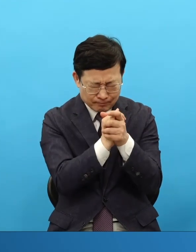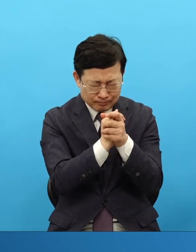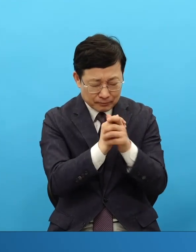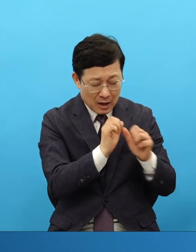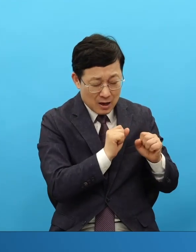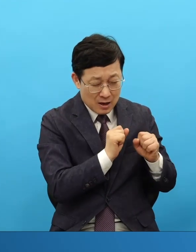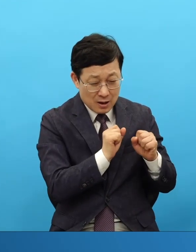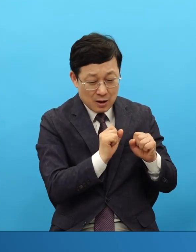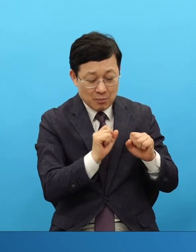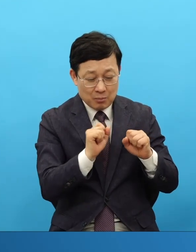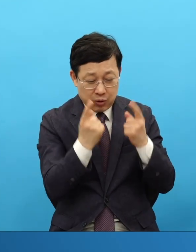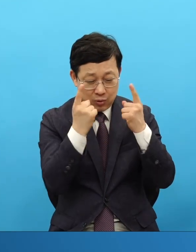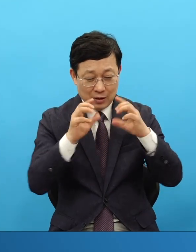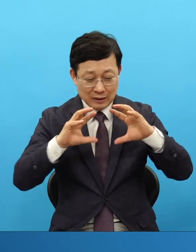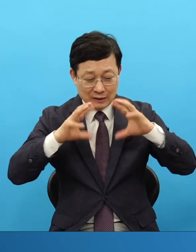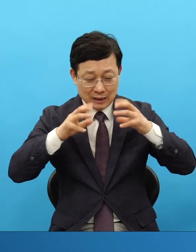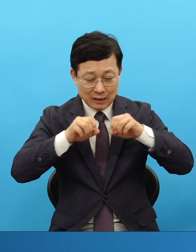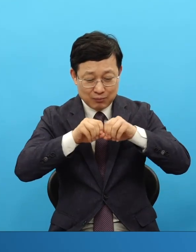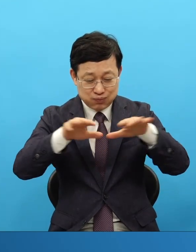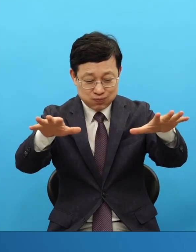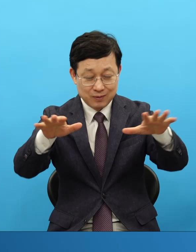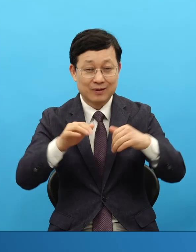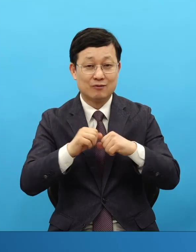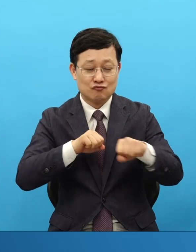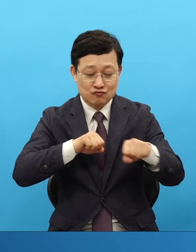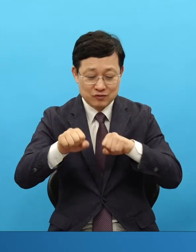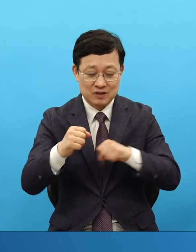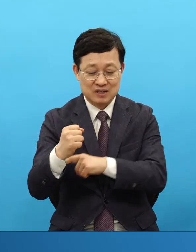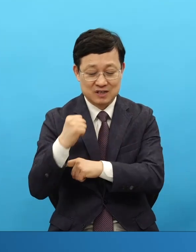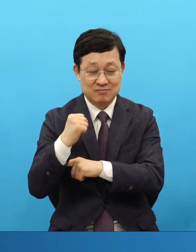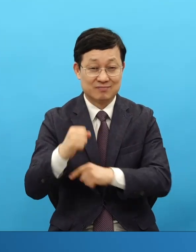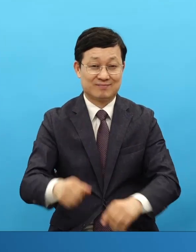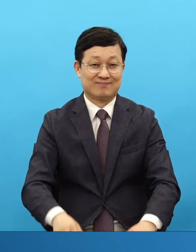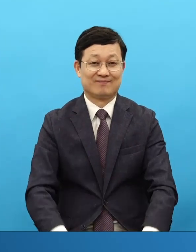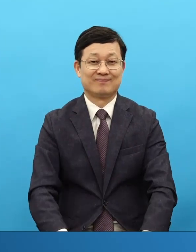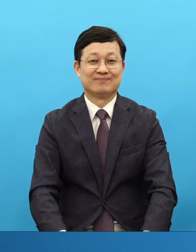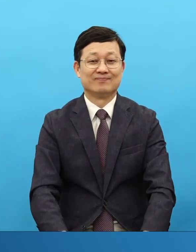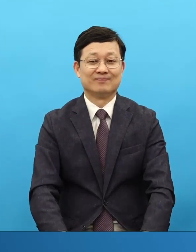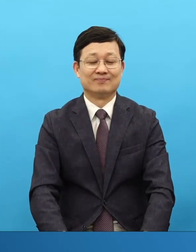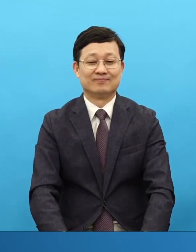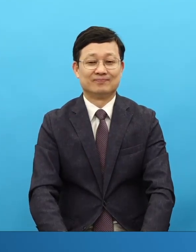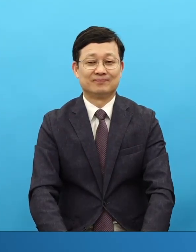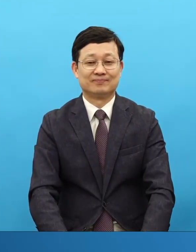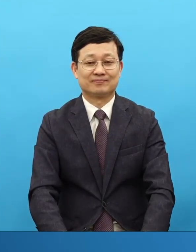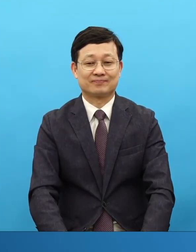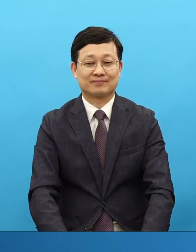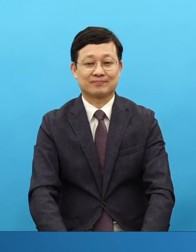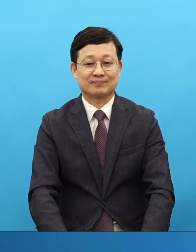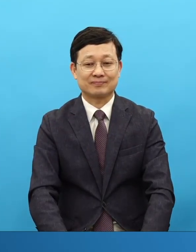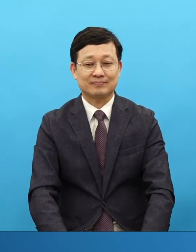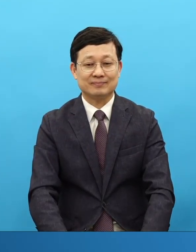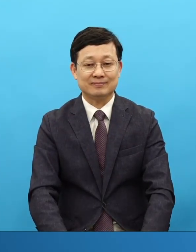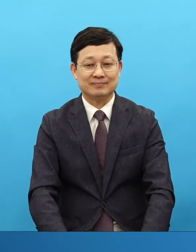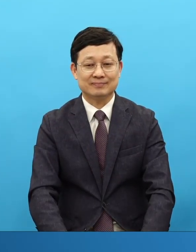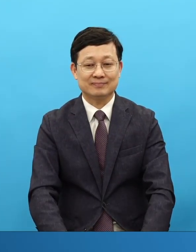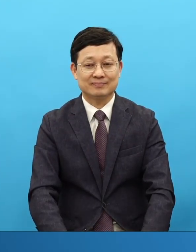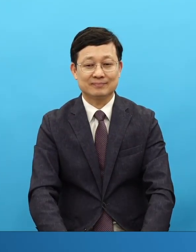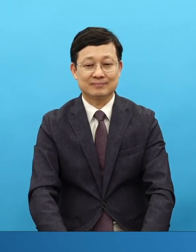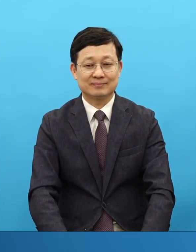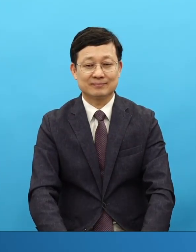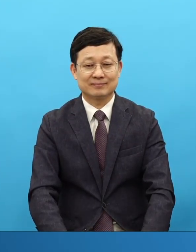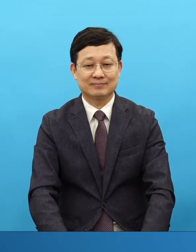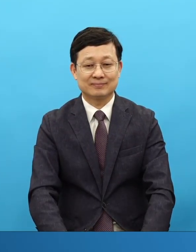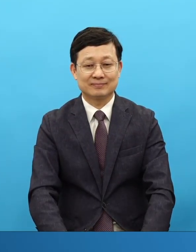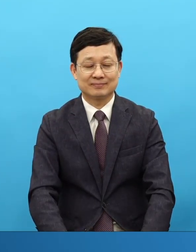세계를 움직이는 You 겁니다. might not understand how it works, but the works of the Holy Spirit will go throughout the world through your 그래서 prayer. 요거는 대화 기도지만은 어떨 때는